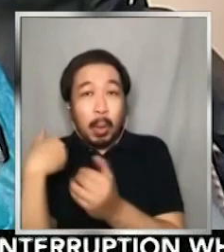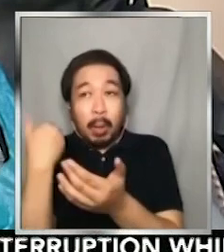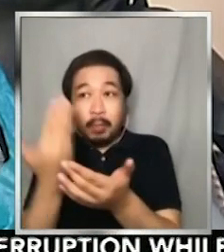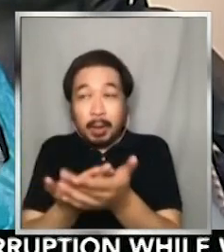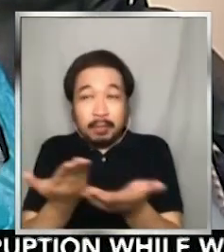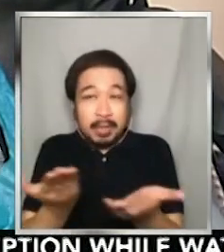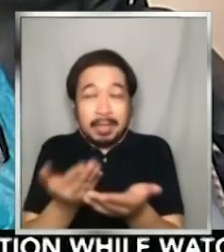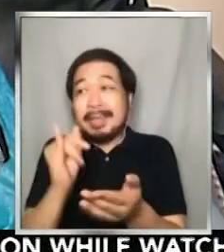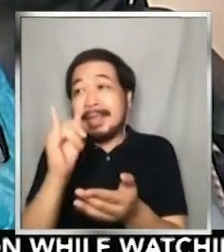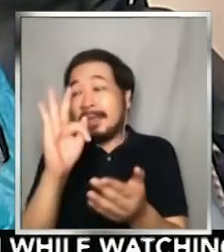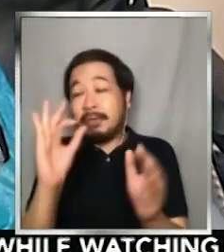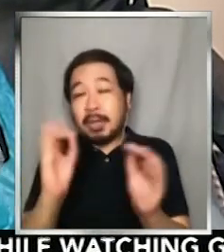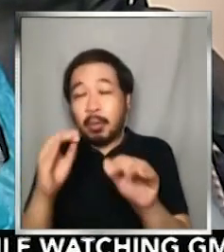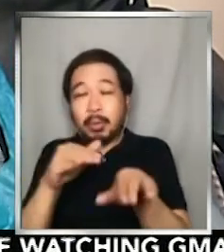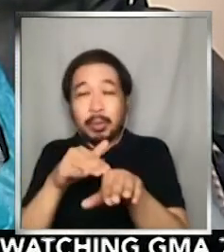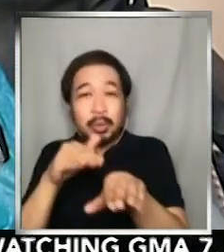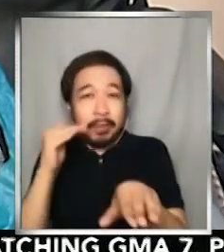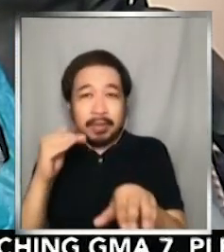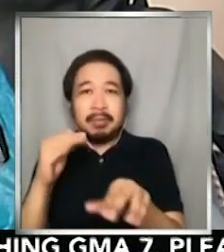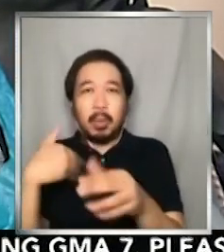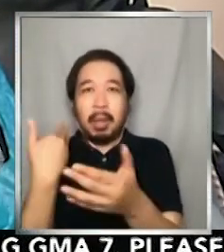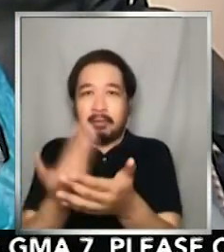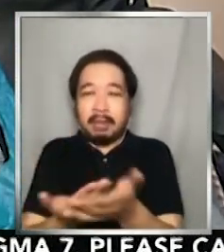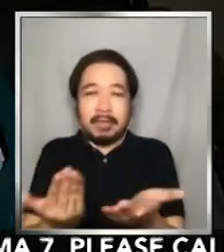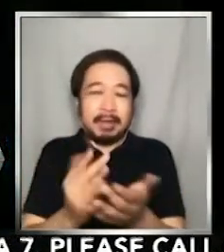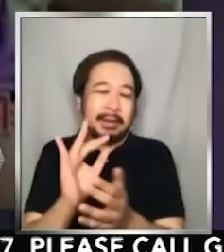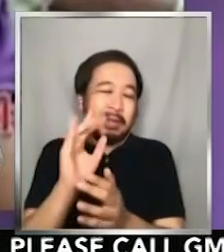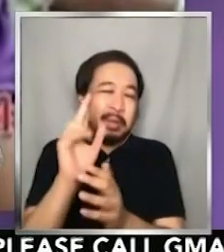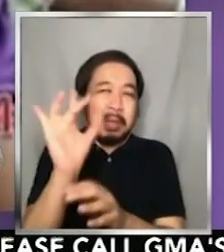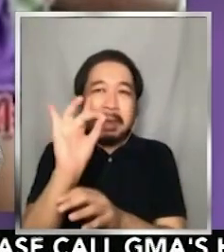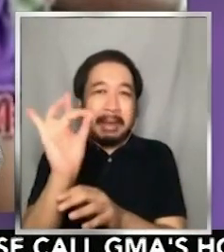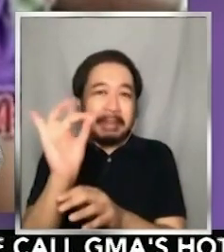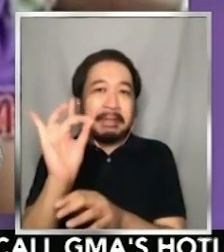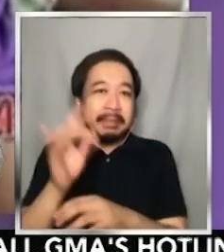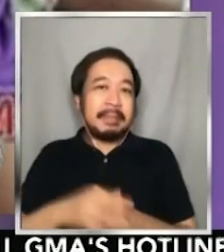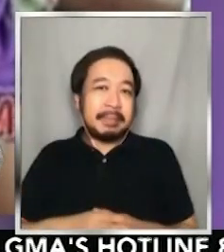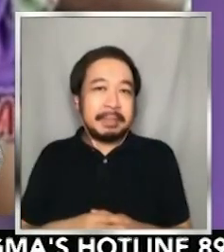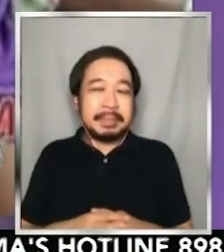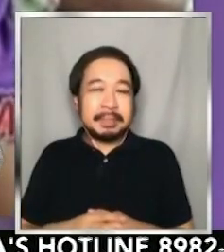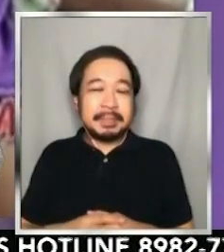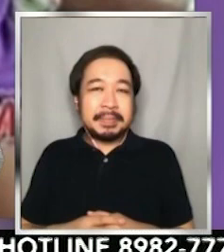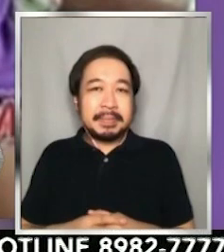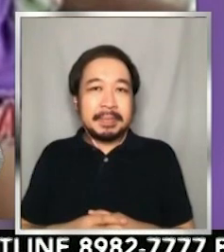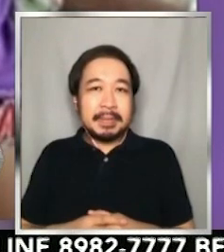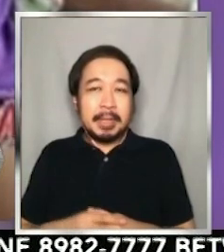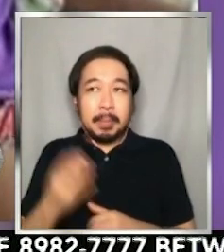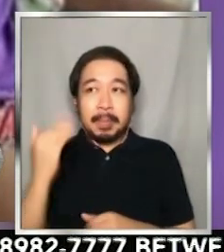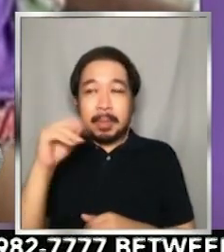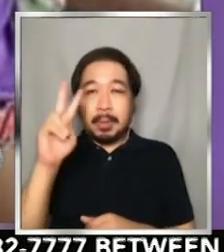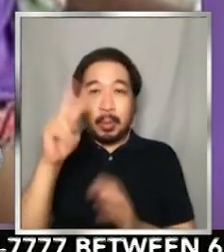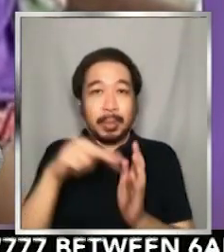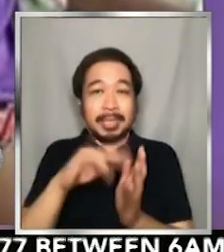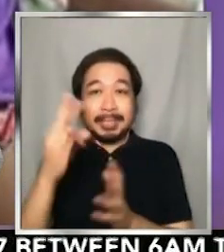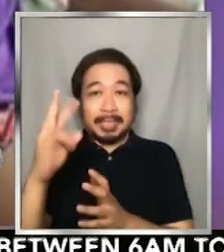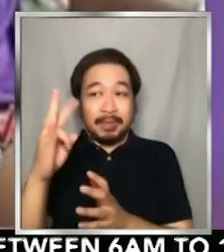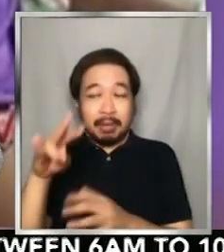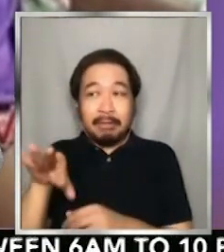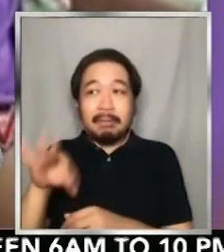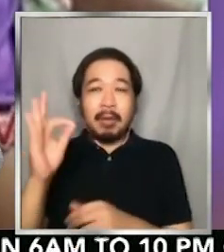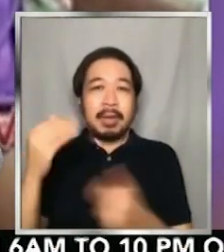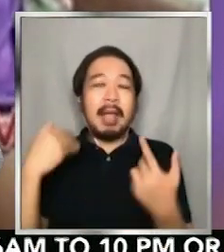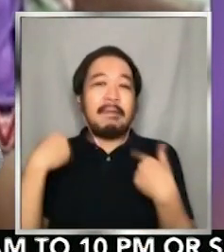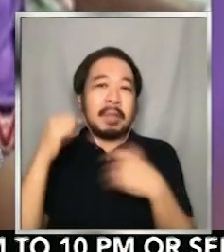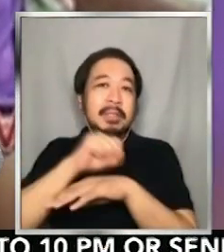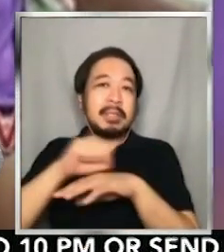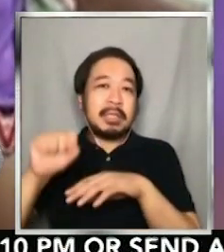nata-traffic, alas 8, nandito na kami. Taong 2017 na madiagnose sa may stage 5 kidney failure